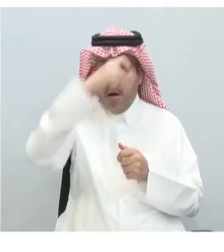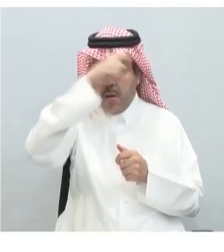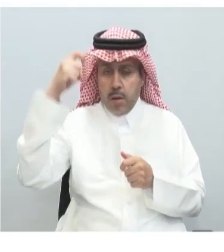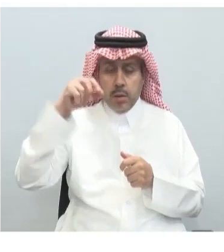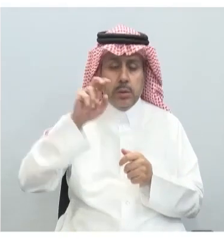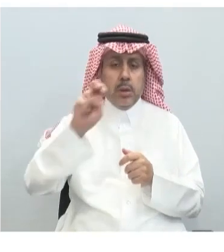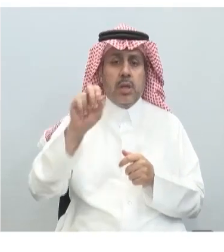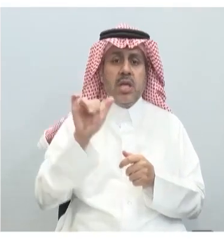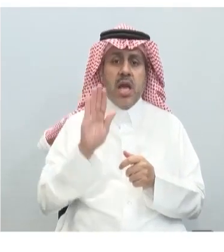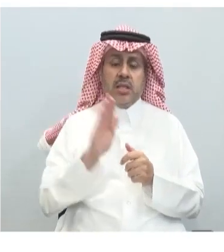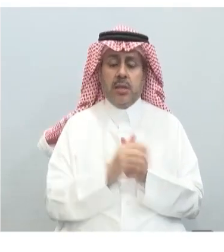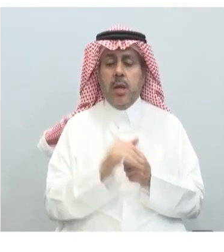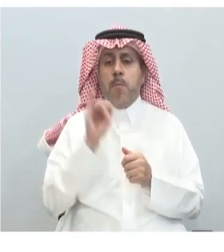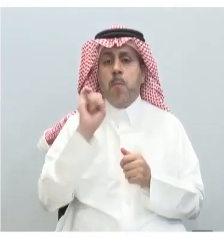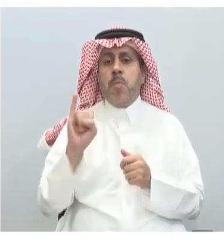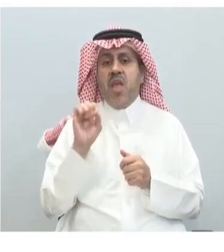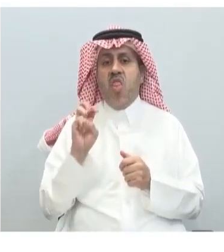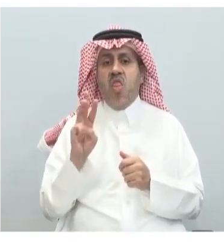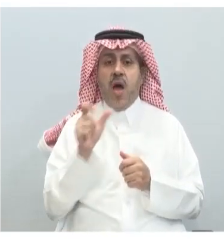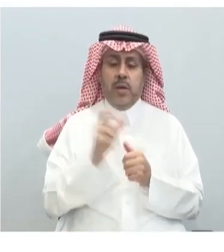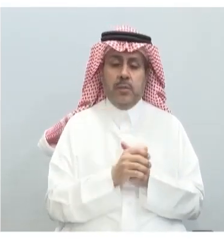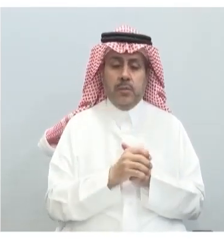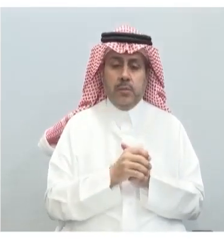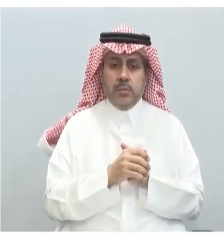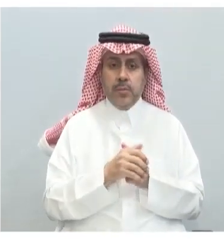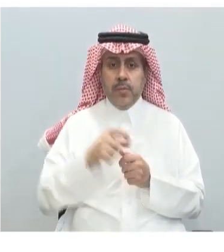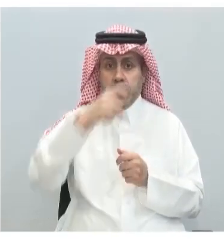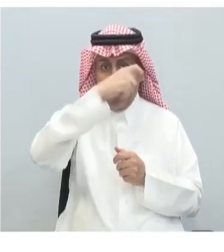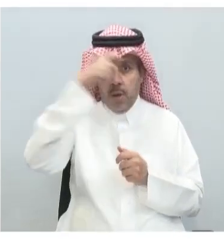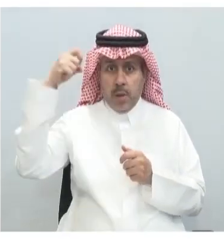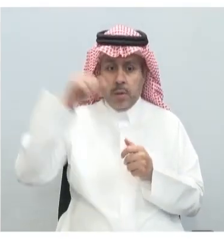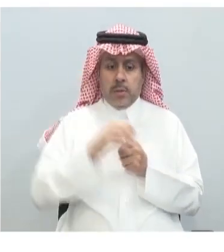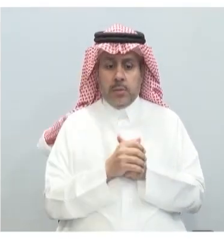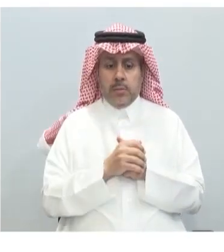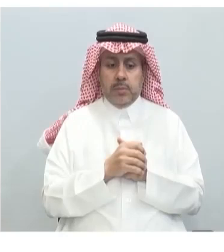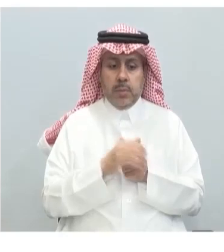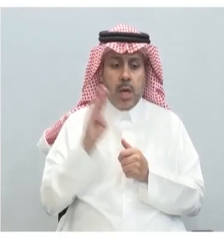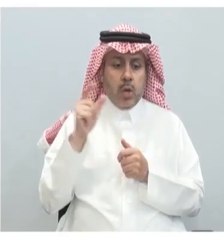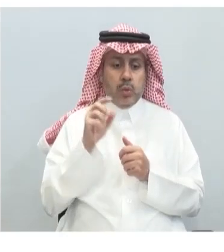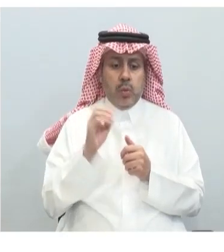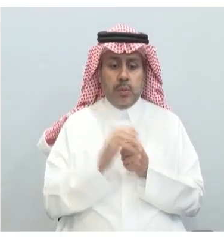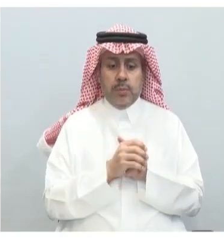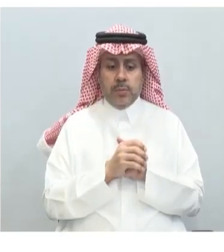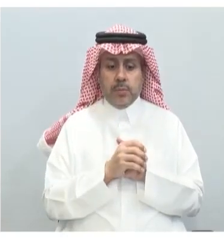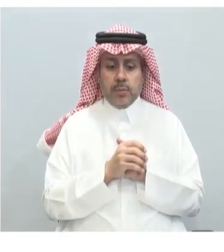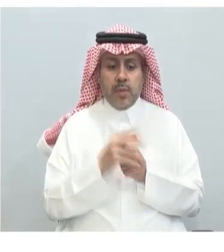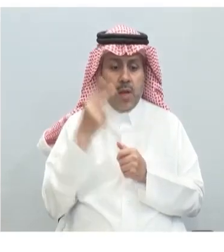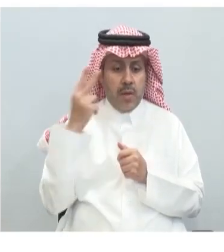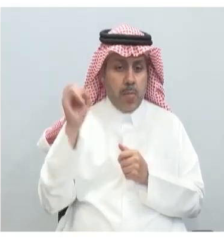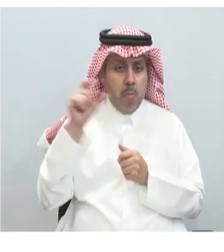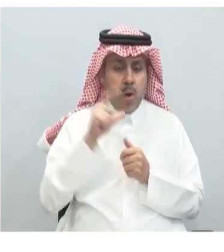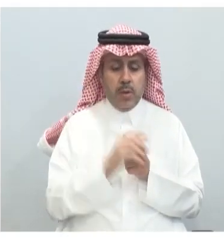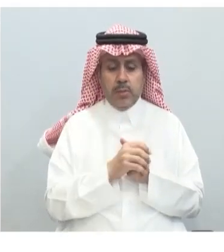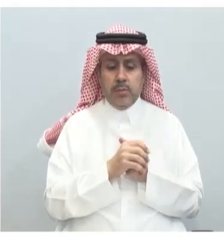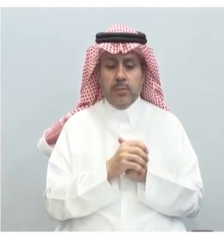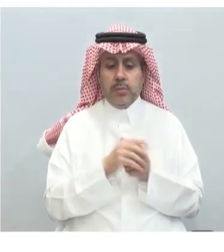القياسيه للميثان طبعا المطلوب عندي حراره تكوين بالكيلو جول لاحظ هنا 2 مول ايضا لا